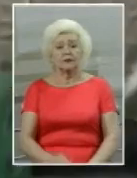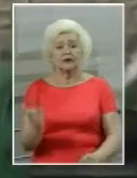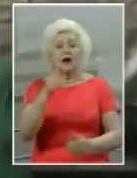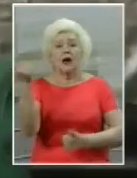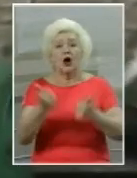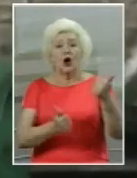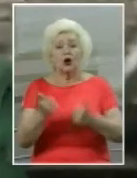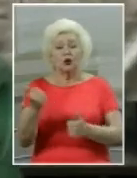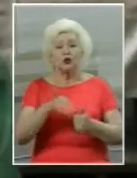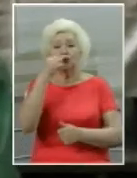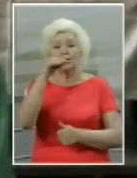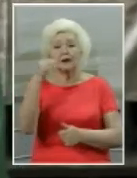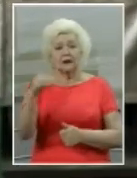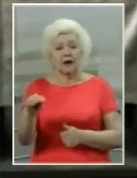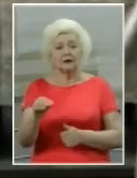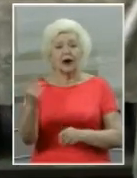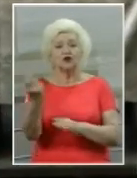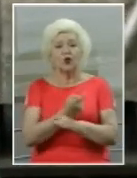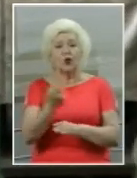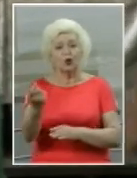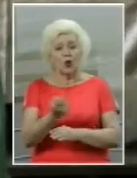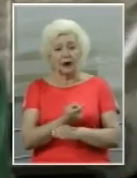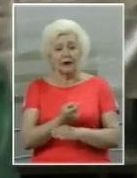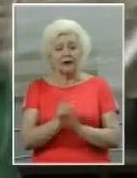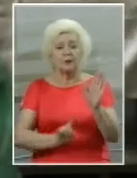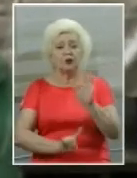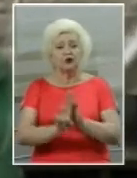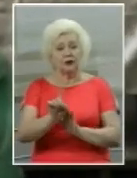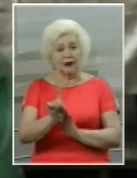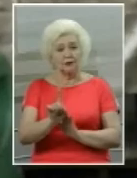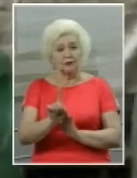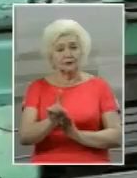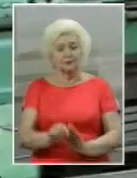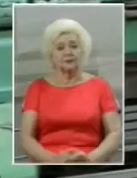Конкурс на кращого токаря починаємо.